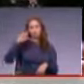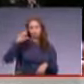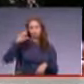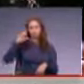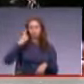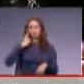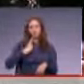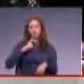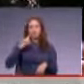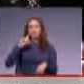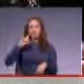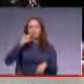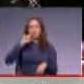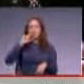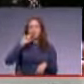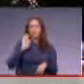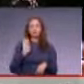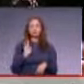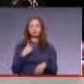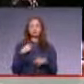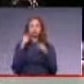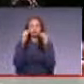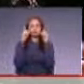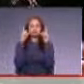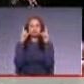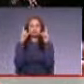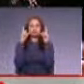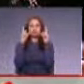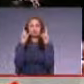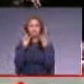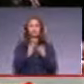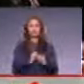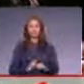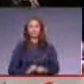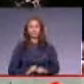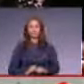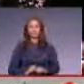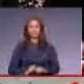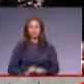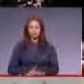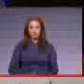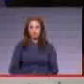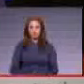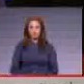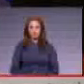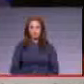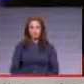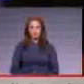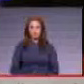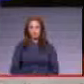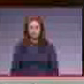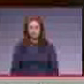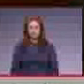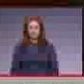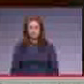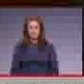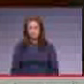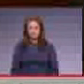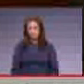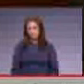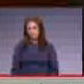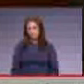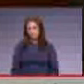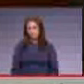وغصب عني غصب عني، لكن مش على طول. تلفزيون فين؟ يعني انا فاكر